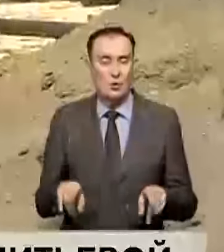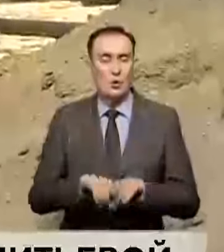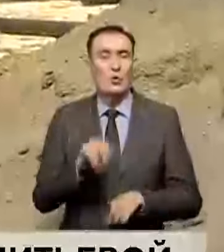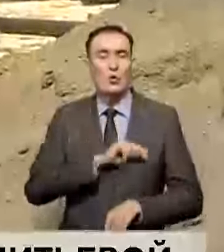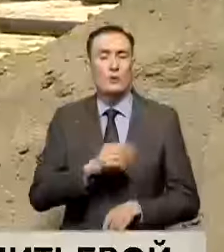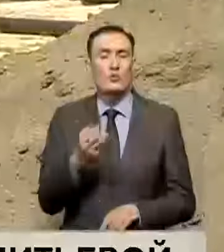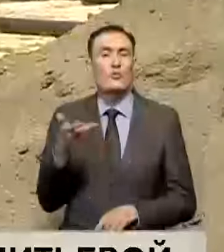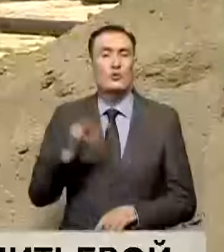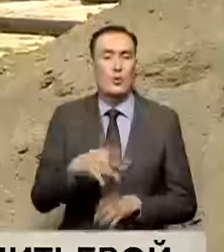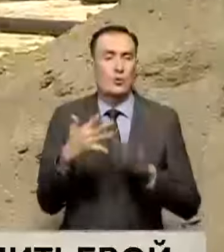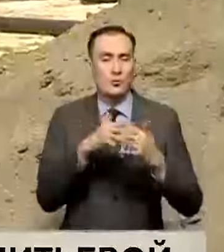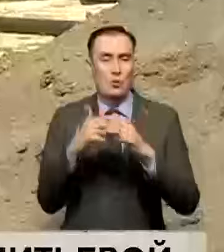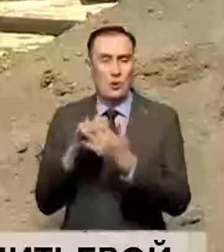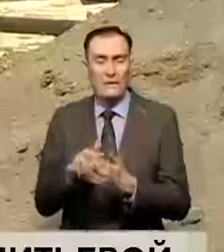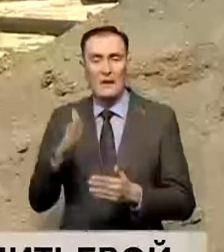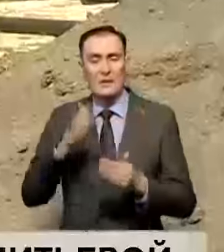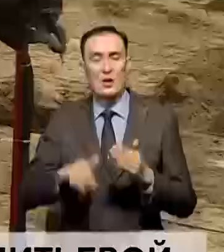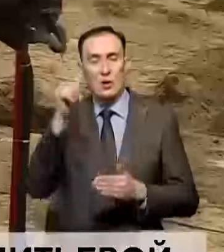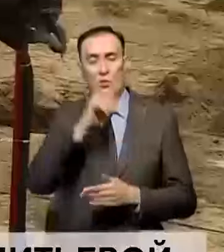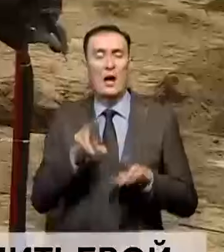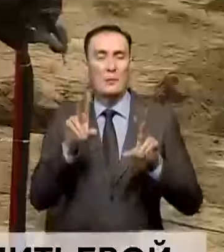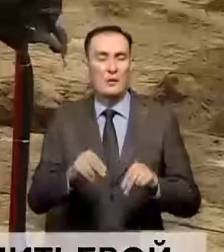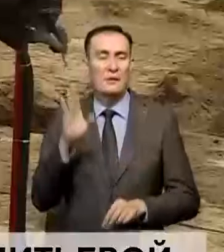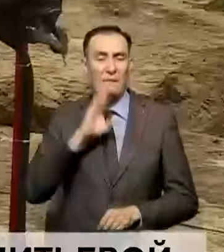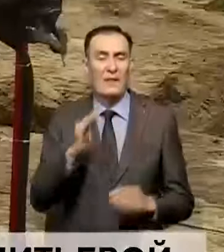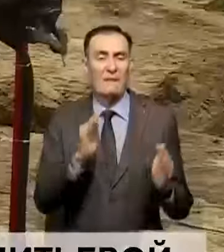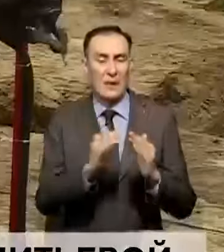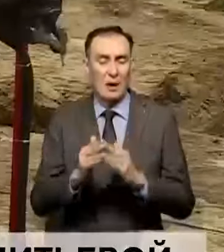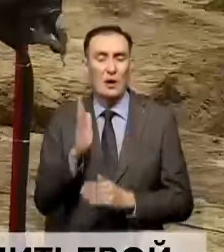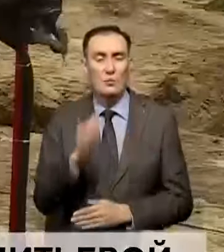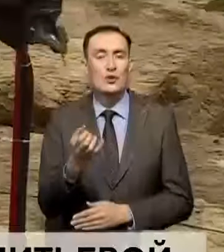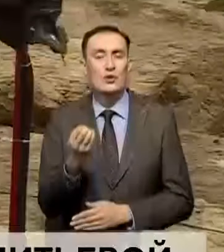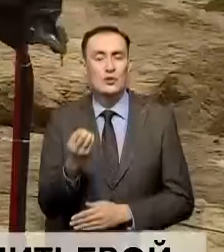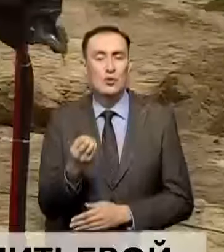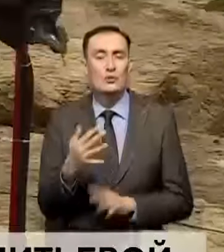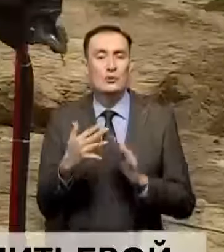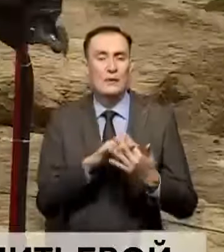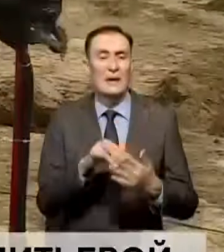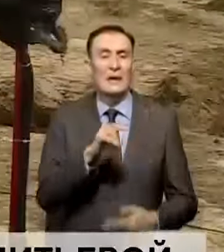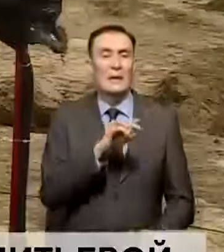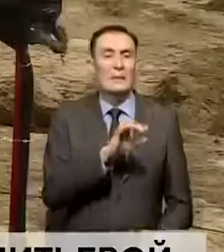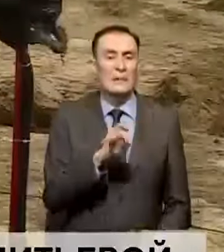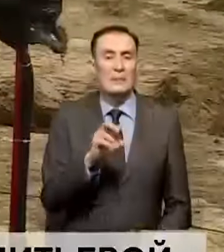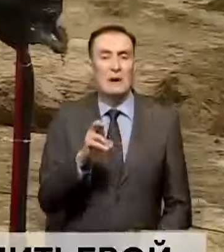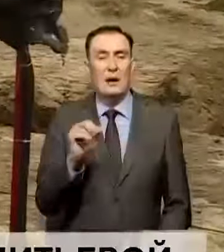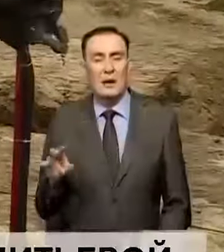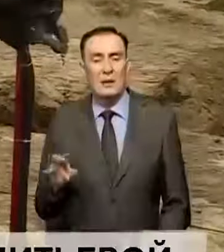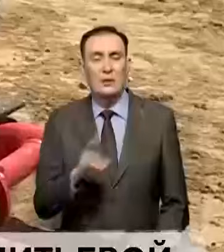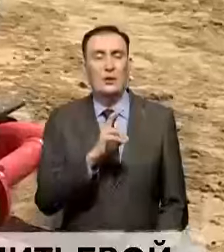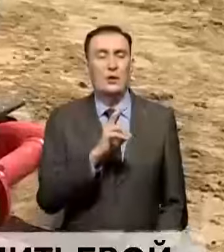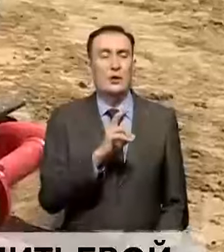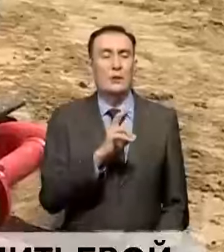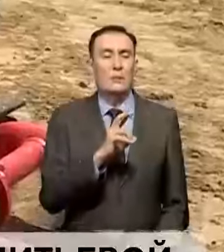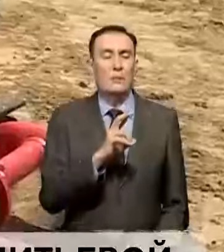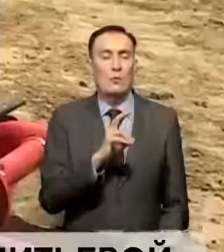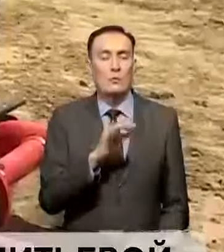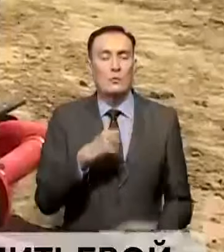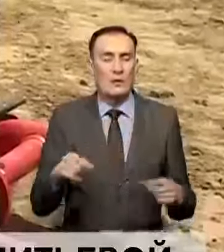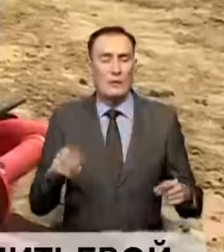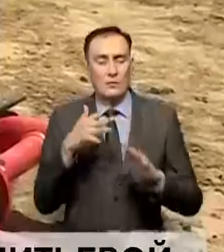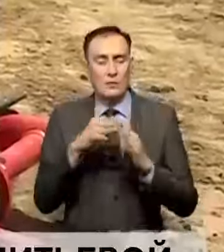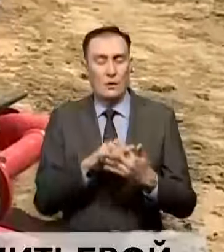еще в 3 селах, поэтому к концу года обещают, что вода в домах появится еще у жителей сел Бибакан, Коктума и Токжайлау. Тогда показатель